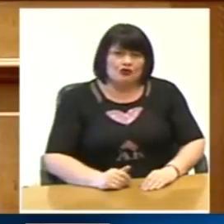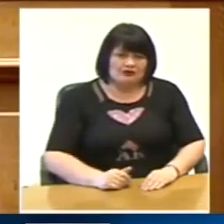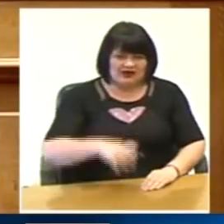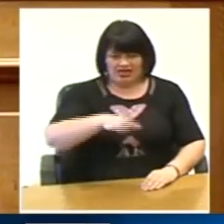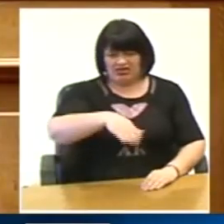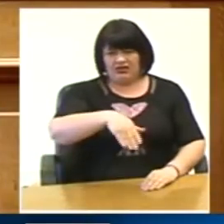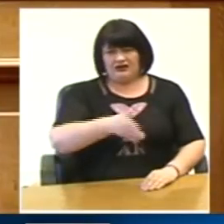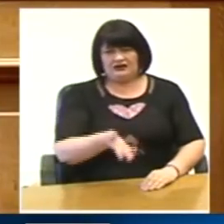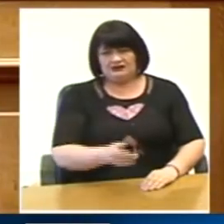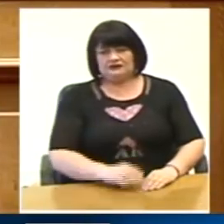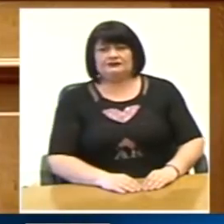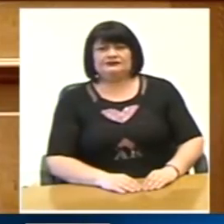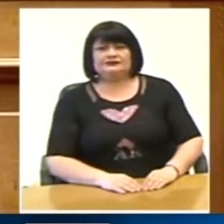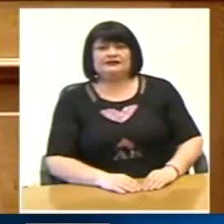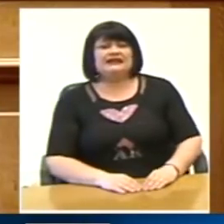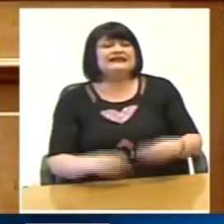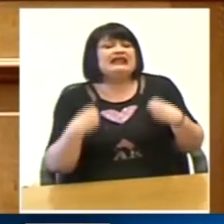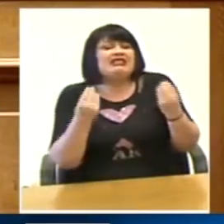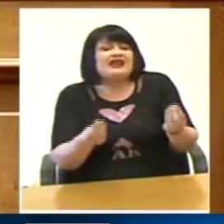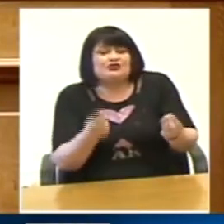με τη συνεχή υποβάθμιση των παρεχόμενων υπηρεσιών.